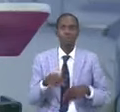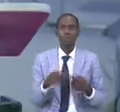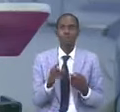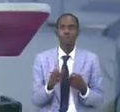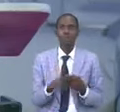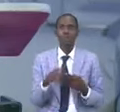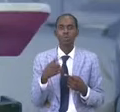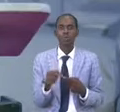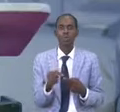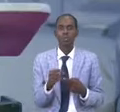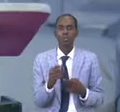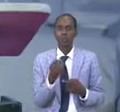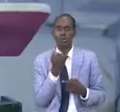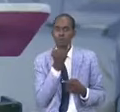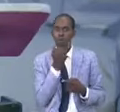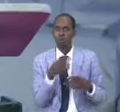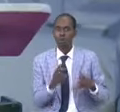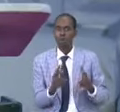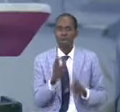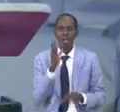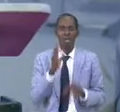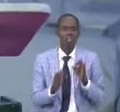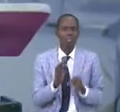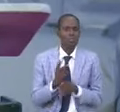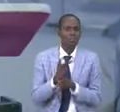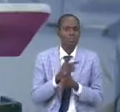il s'engage sur le chemin là